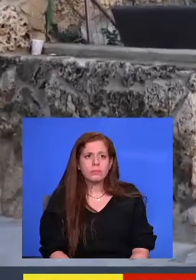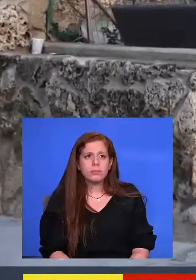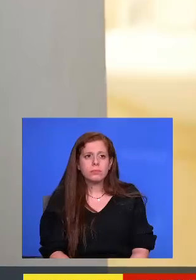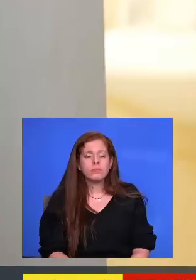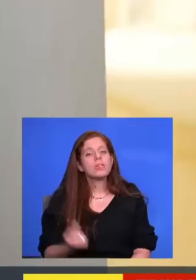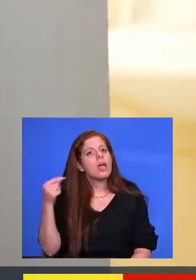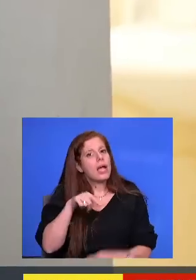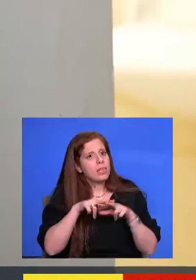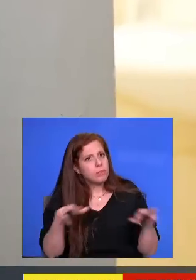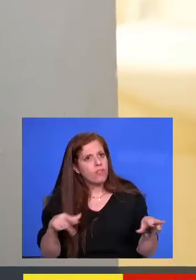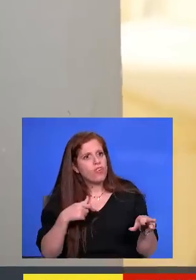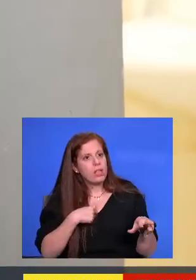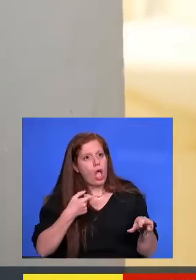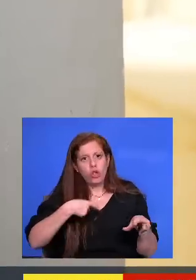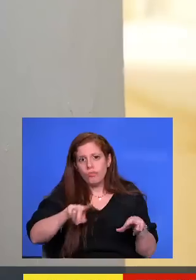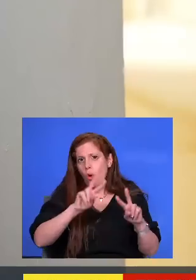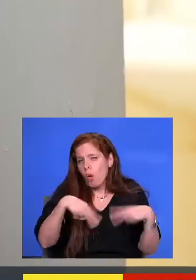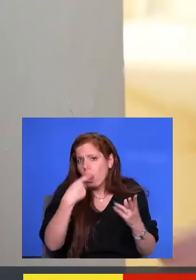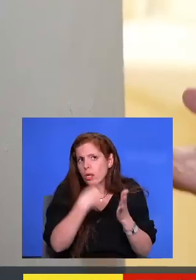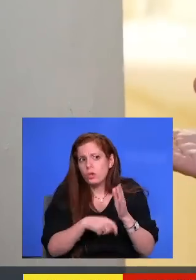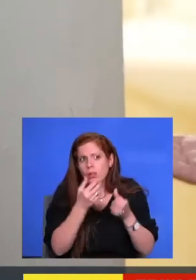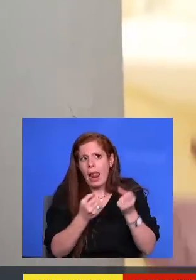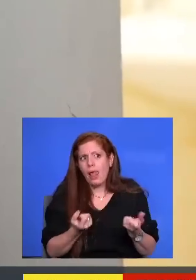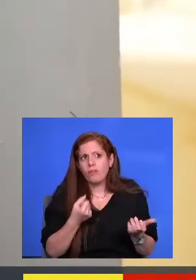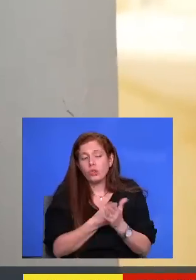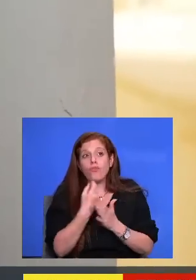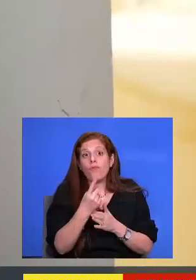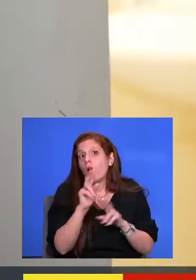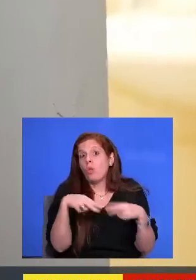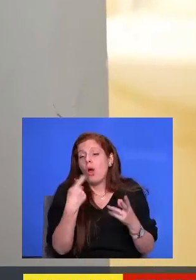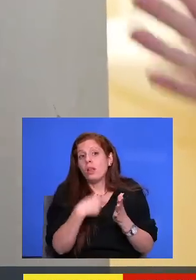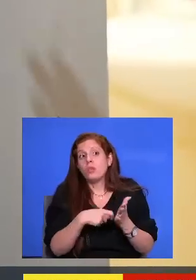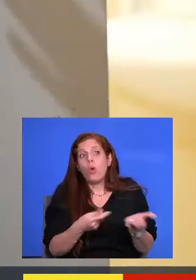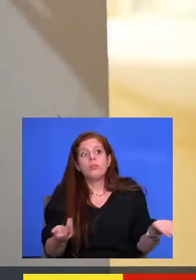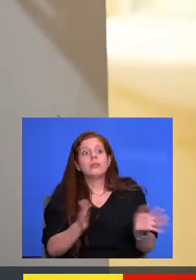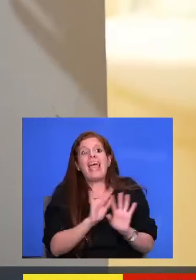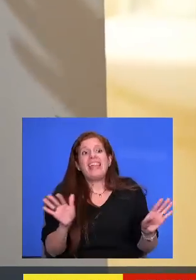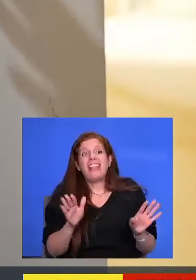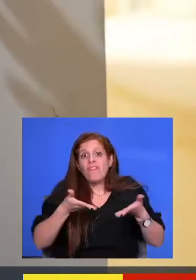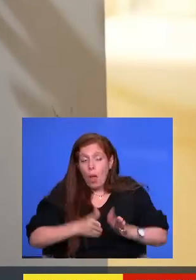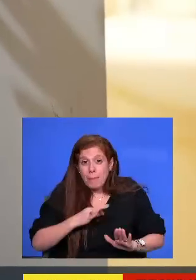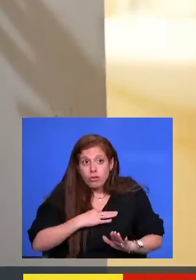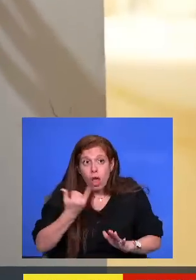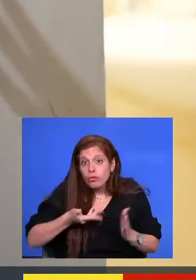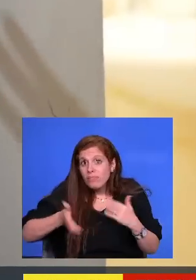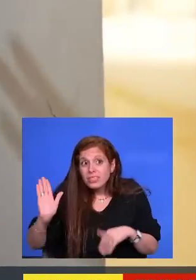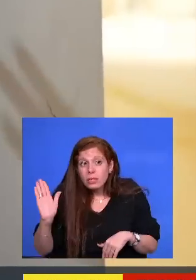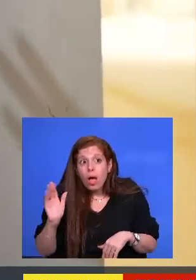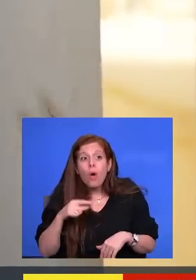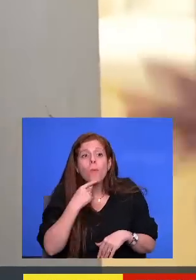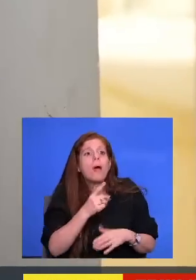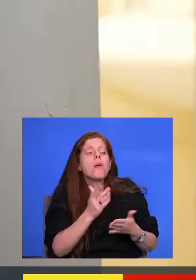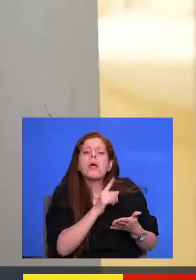הגעתי למצב שאני השבוע לא יכולה לקנות גם חלב, ולסוף שבוע אני לא יכולה לעשות קניות. אין, אני אפילו הבן שלי עכשיו יצא, מרים מת